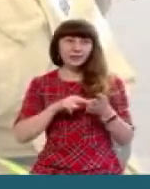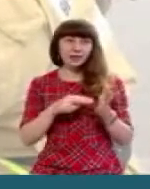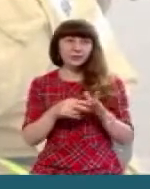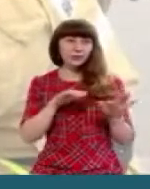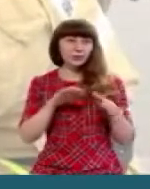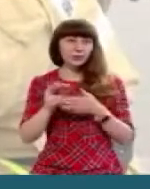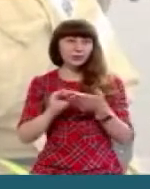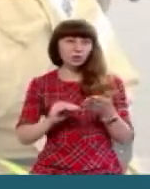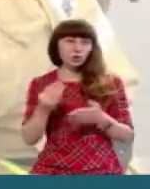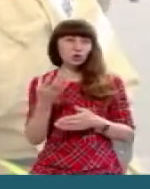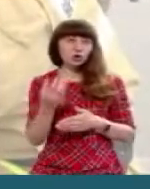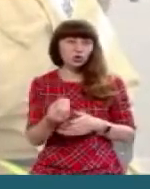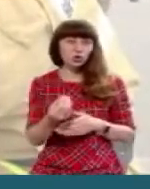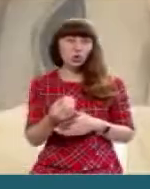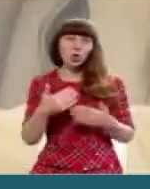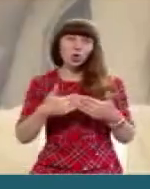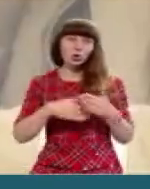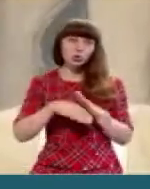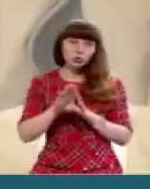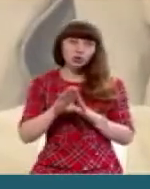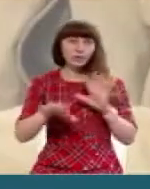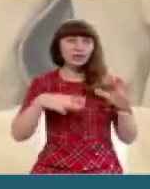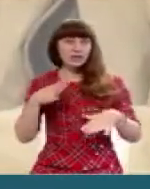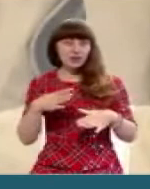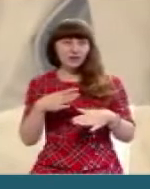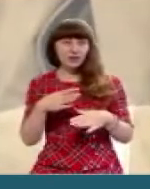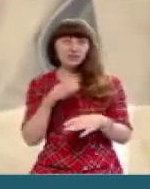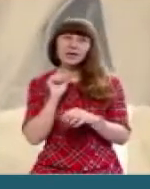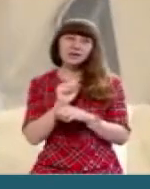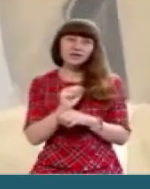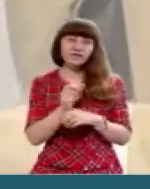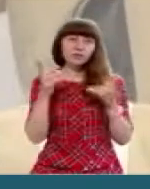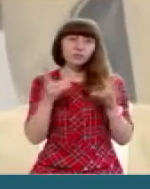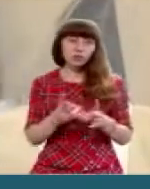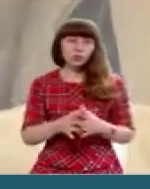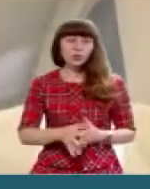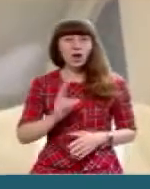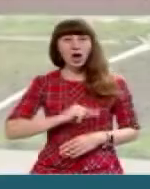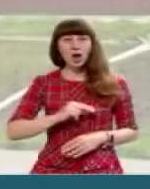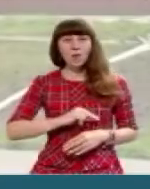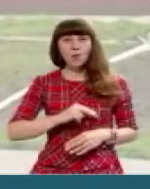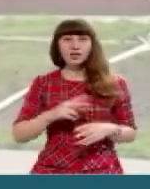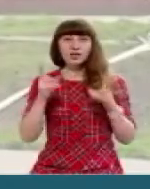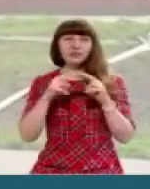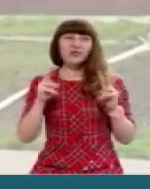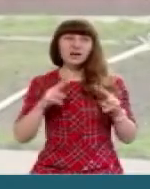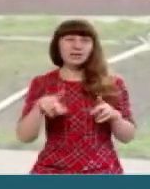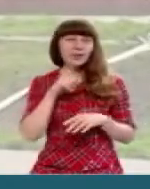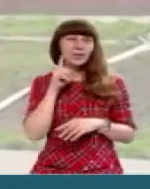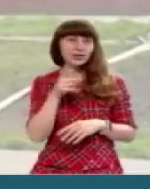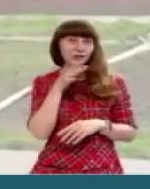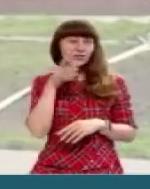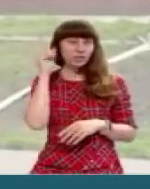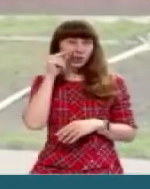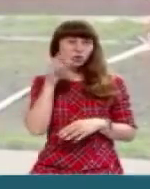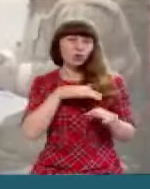продолжит и дальше лучше предупредить беду чем с не столкнуться работники дворца молодежи к слову все рекомендации спасателей во время